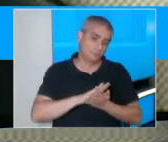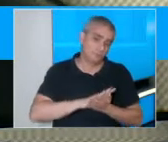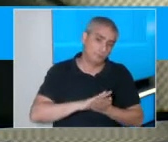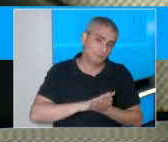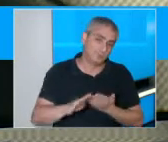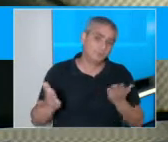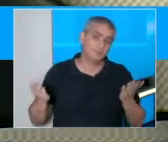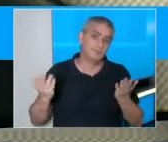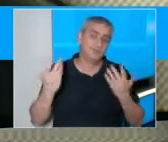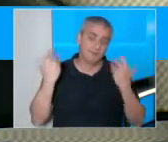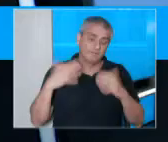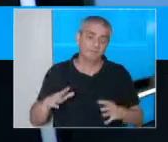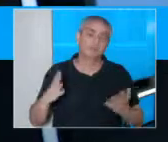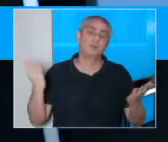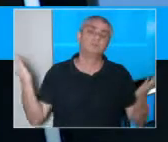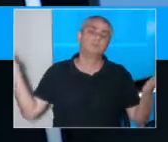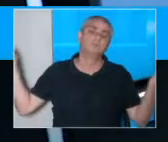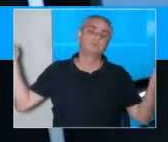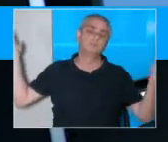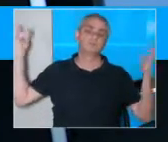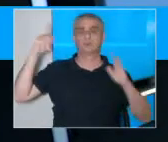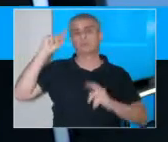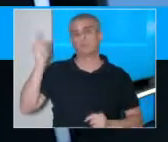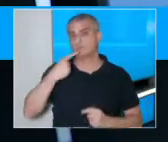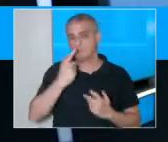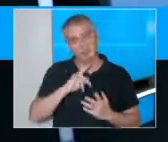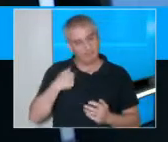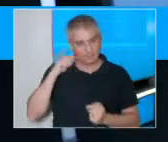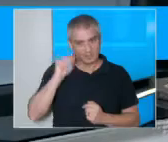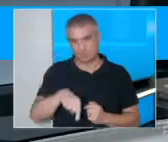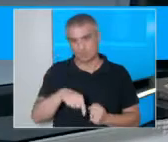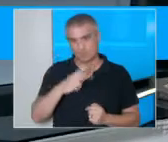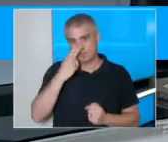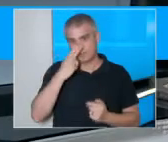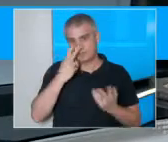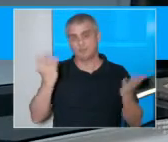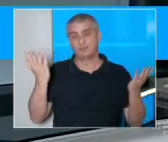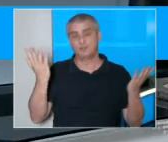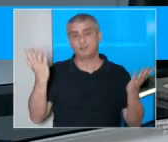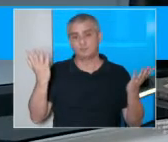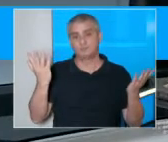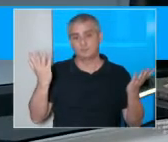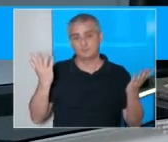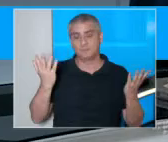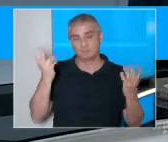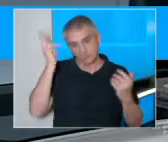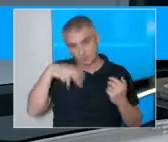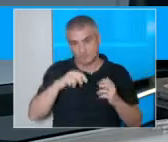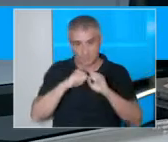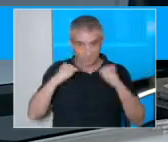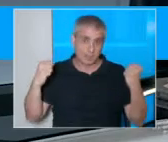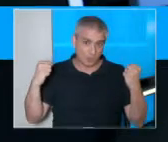עם, והכישלון חל לאורך כל הדרגים. אנחנו אומרים כל בוקר, אל תביאנו לידי ניסיון. למה? כי התובנה של